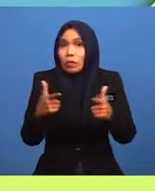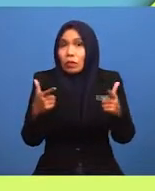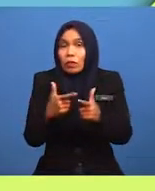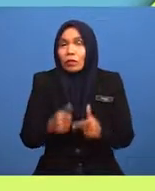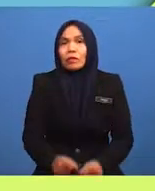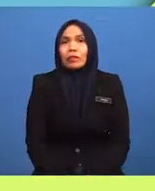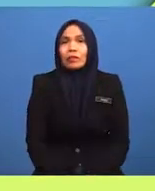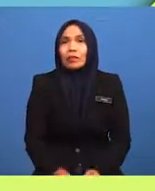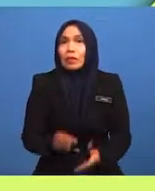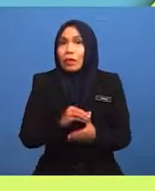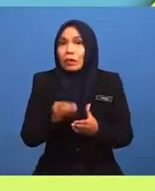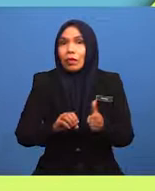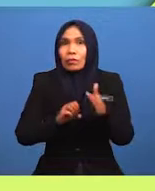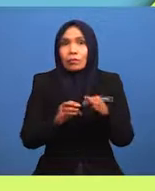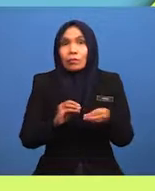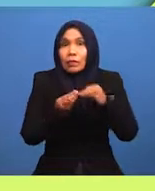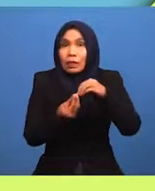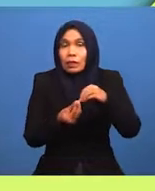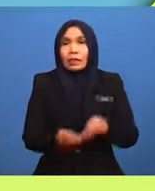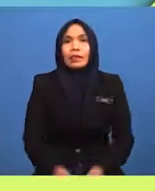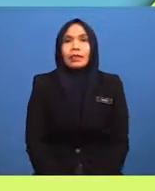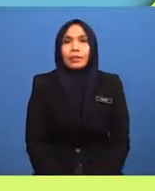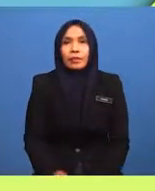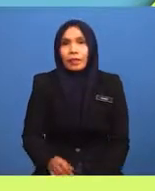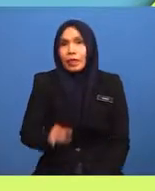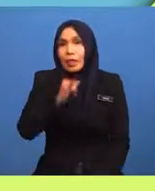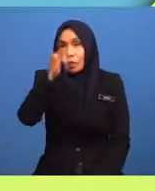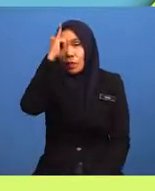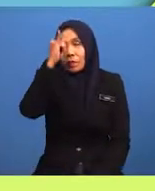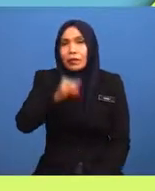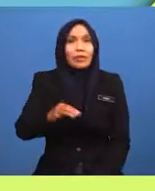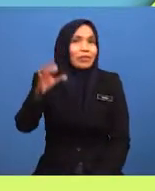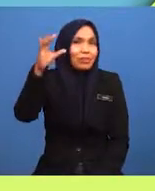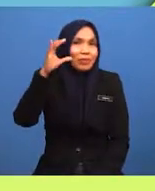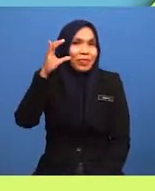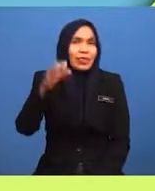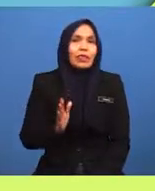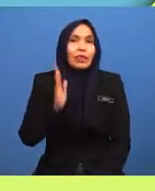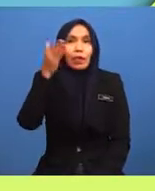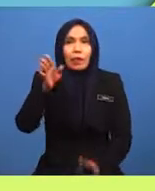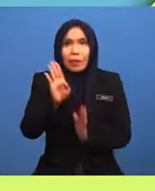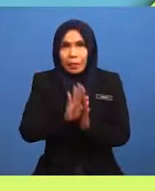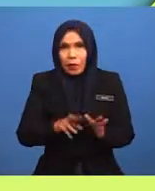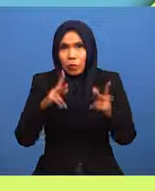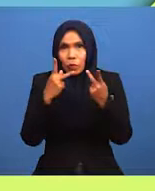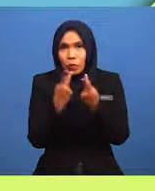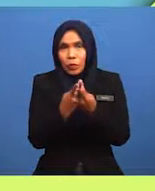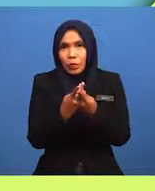antara ahli keluarga, ibu bapa Ching akan berkumpul